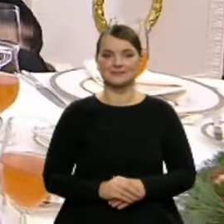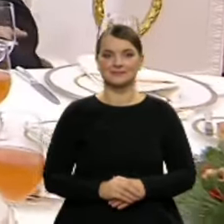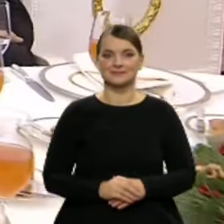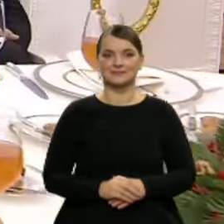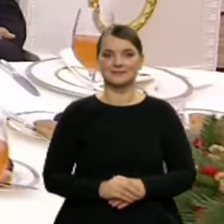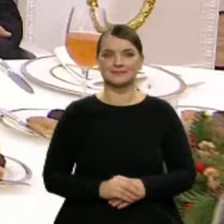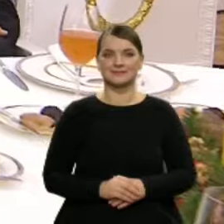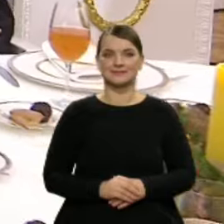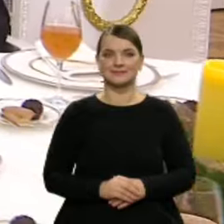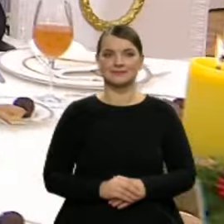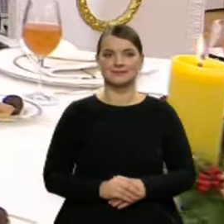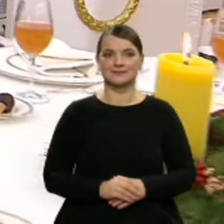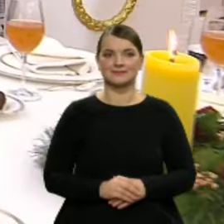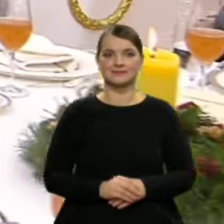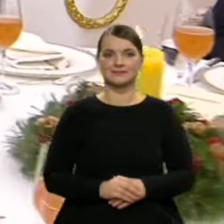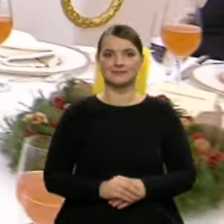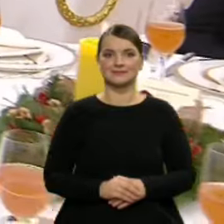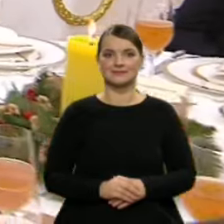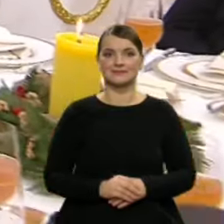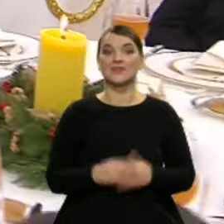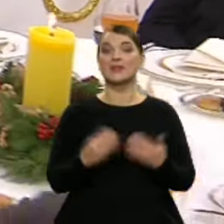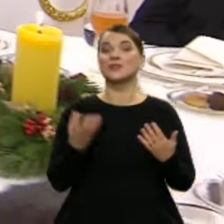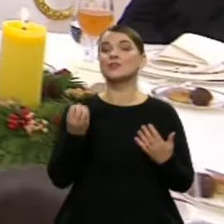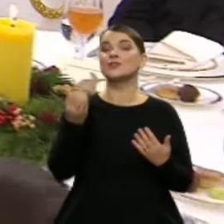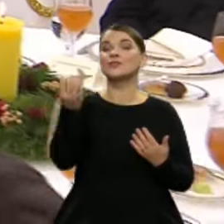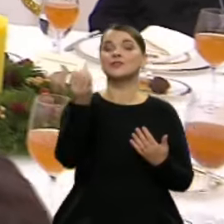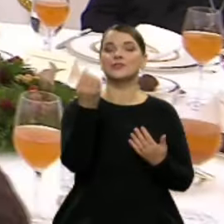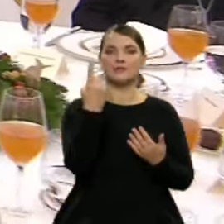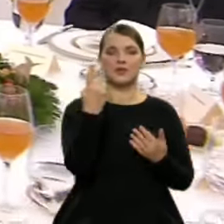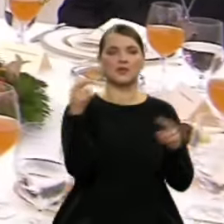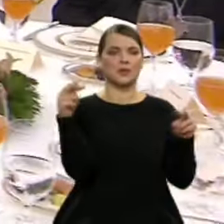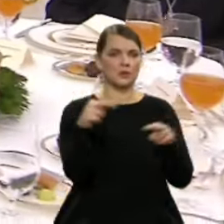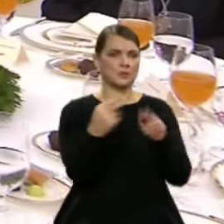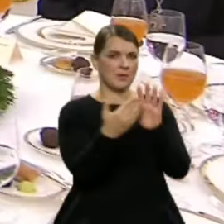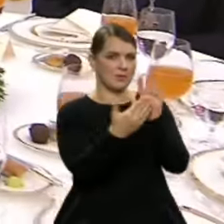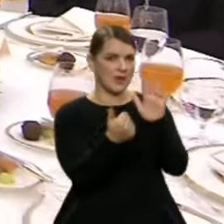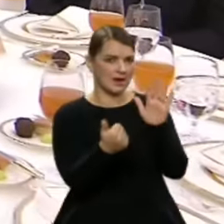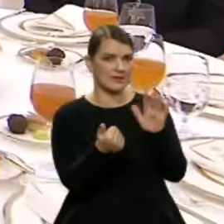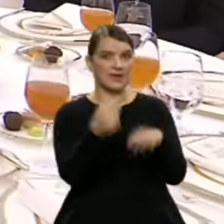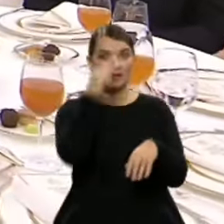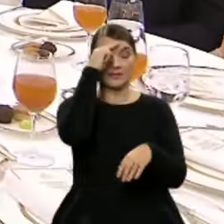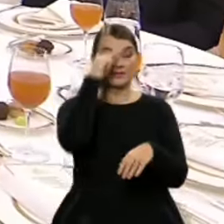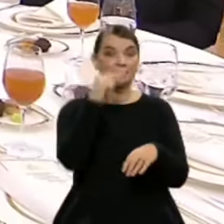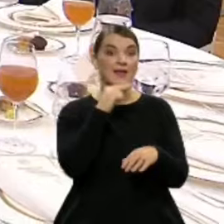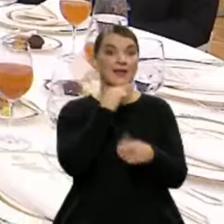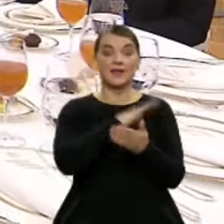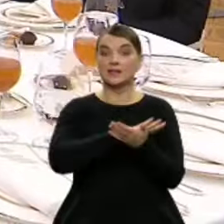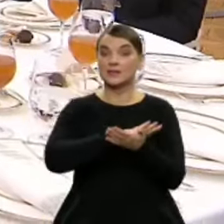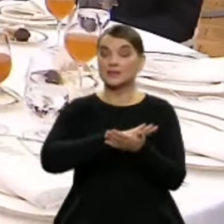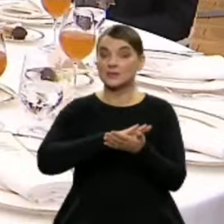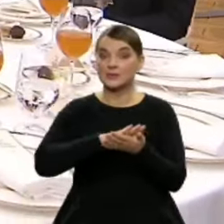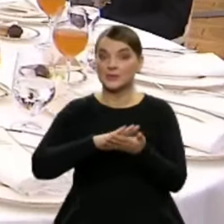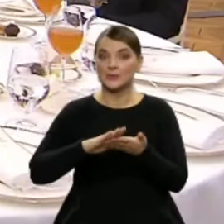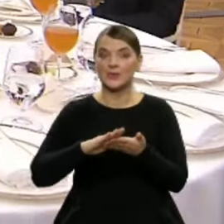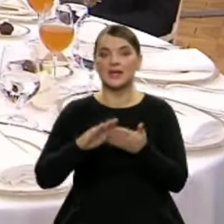Ir laikas dar vienam liudijimui, jam pakviesime tėtį, skulptorių Kęstutį Krasauską. Kviečiam.